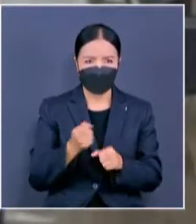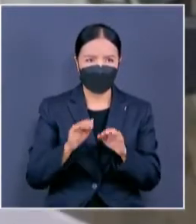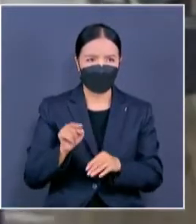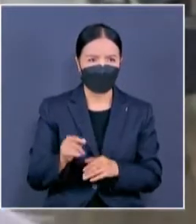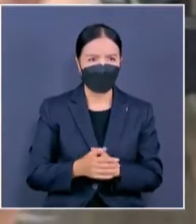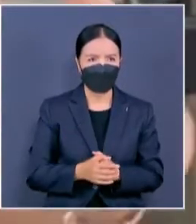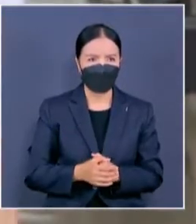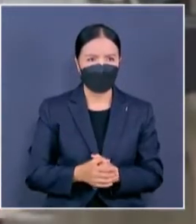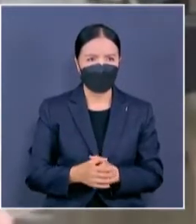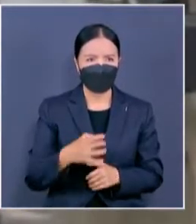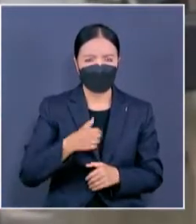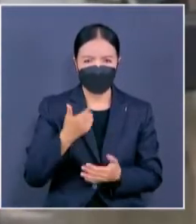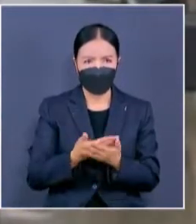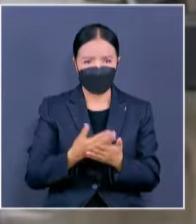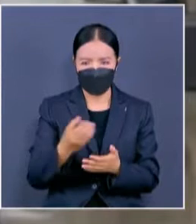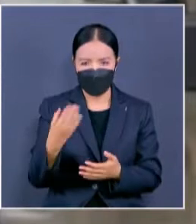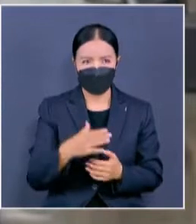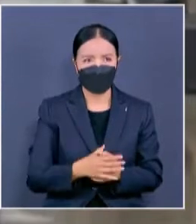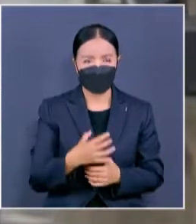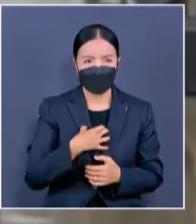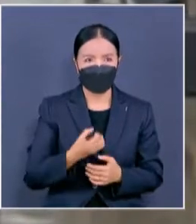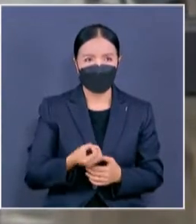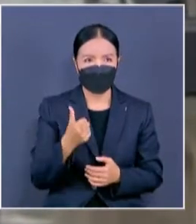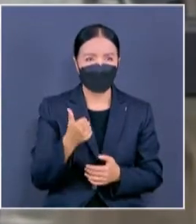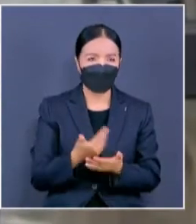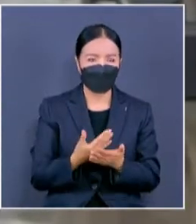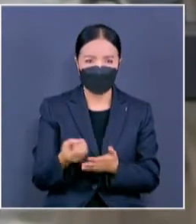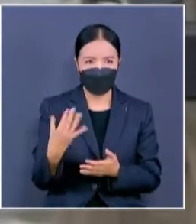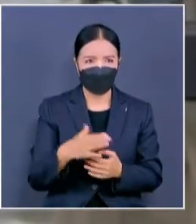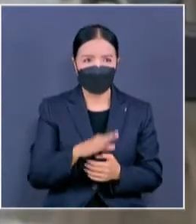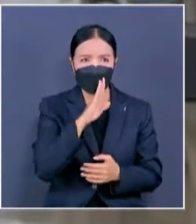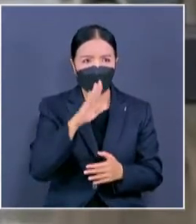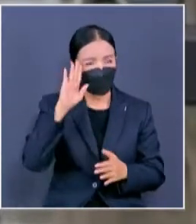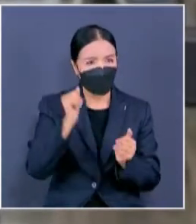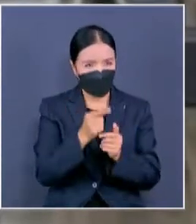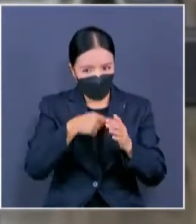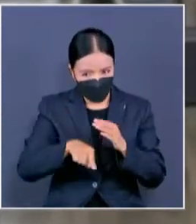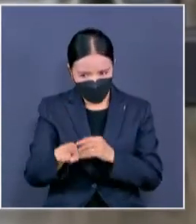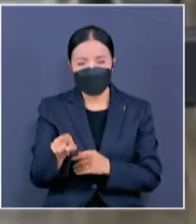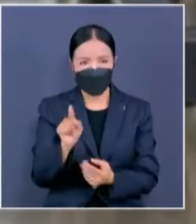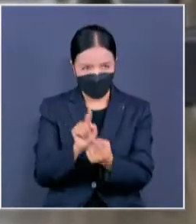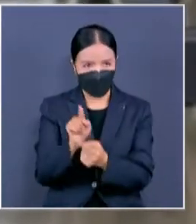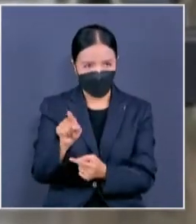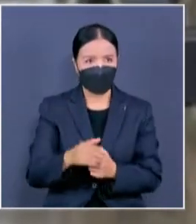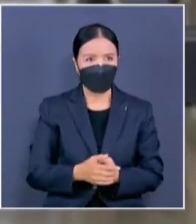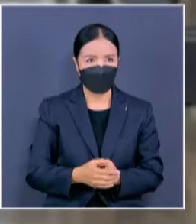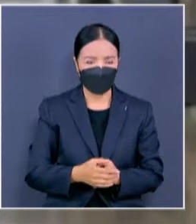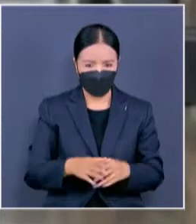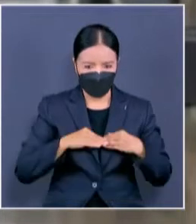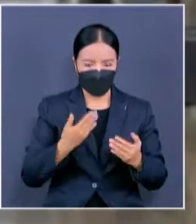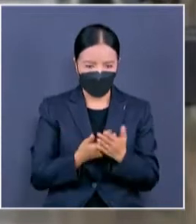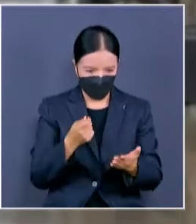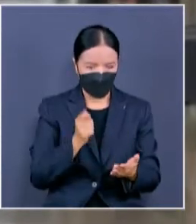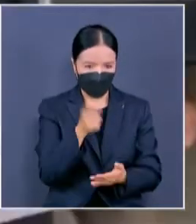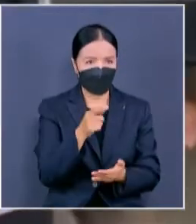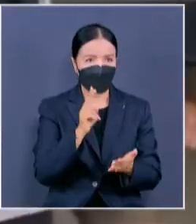ได้แบบอยากได้เงินก็บอกถ้าเห็นนะอยากได้เงินก็บอกหรือถ้าให้ตำรวจสืบรู้จริงๆถ้าเจอตัวนะยอมเสียค่าปรับอีกนะหนูบอกเล